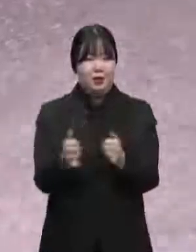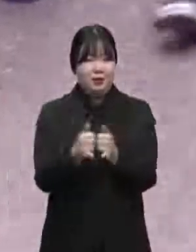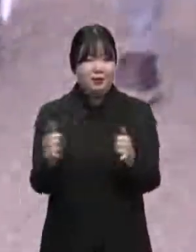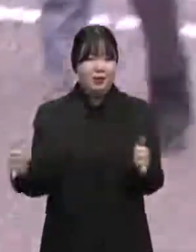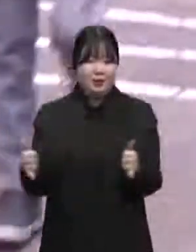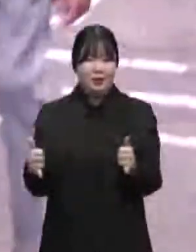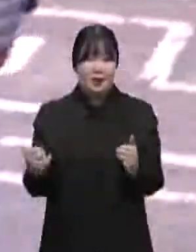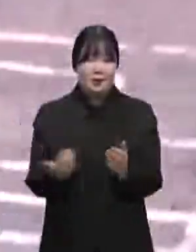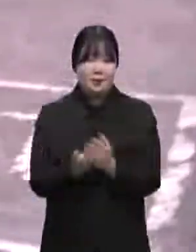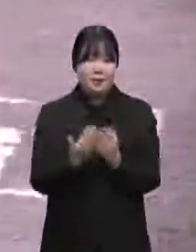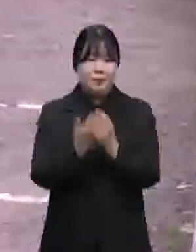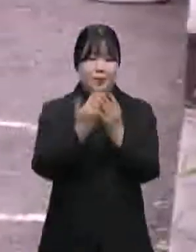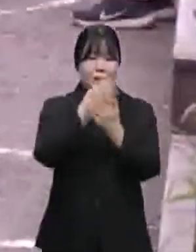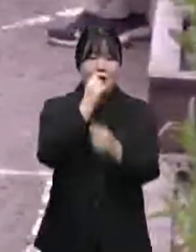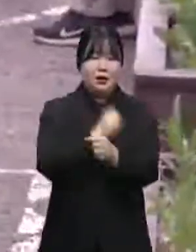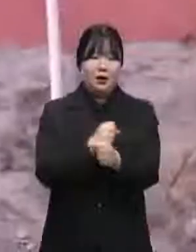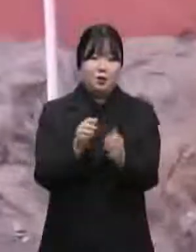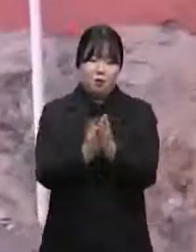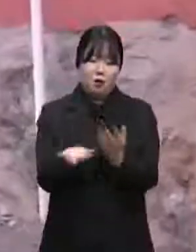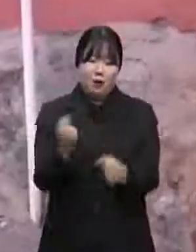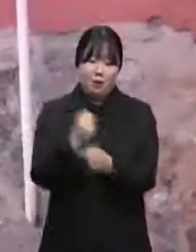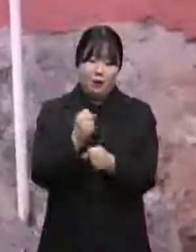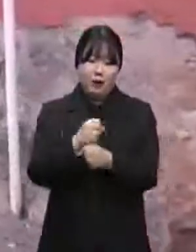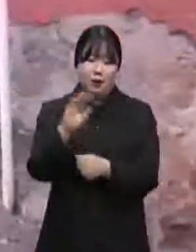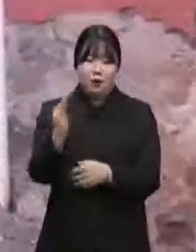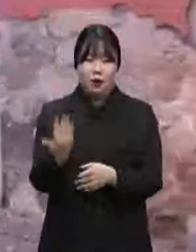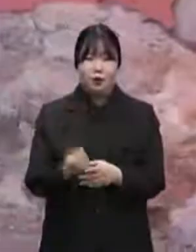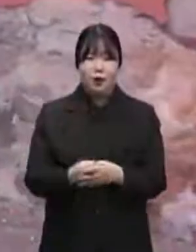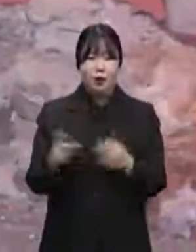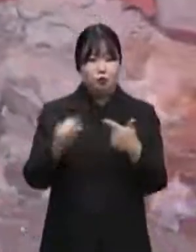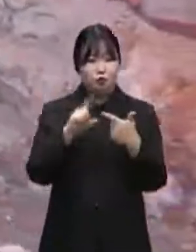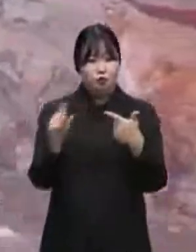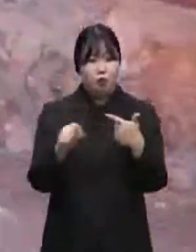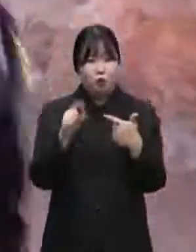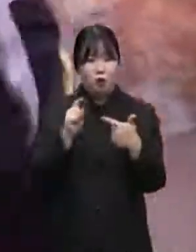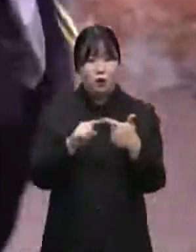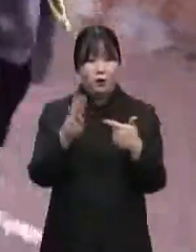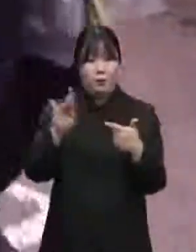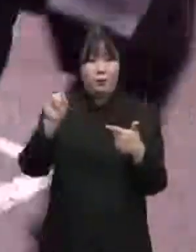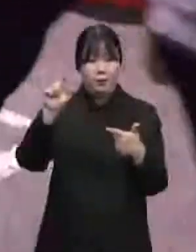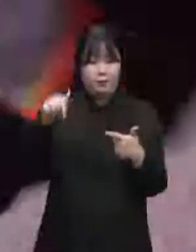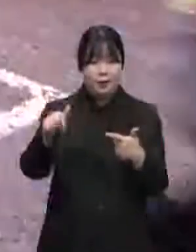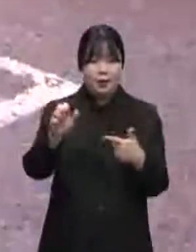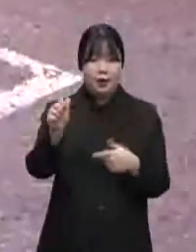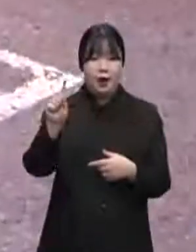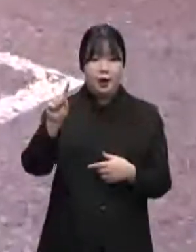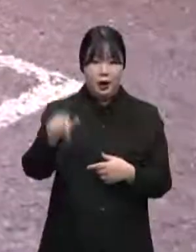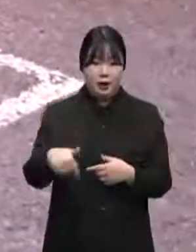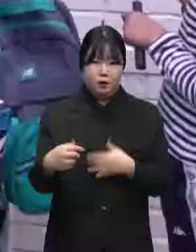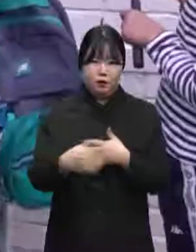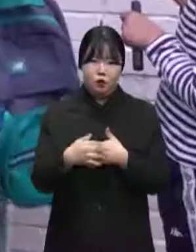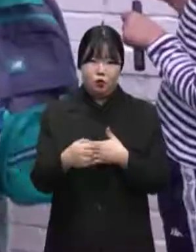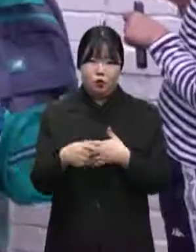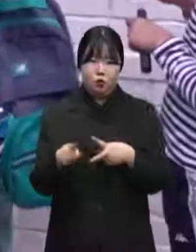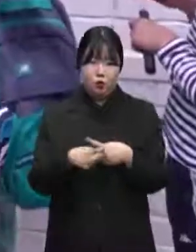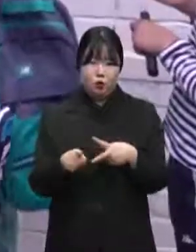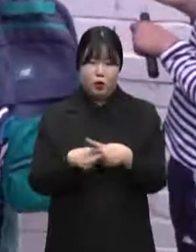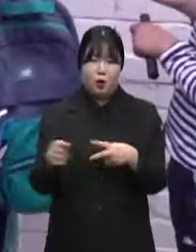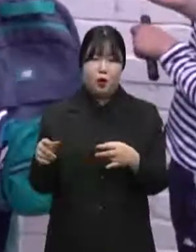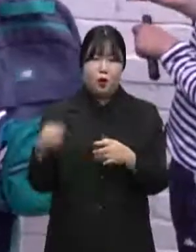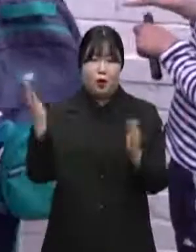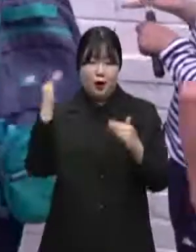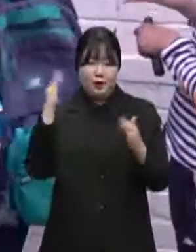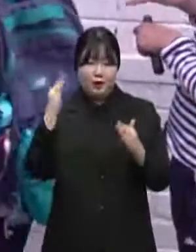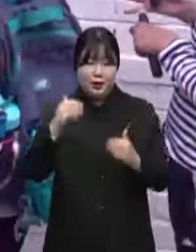워크북 을 개발했습니다 오늘 6월에는 백합 초등학교 학생들 대상으로 진행하며 향후 더 많은 학교